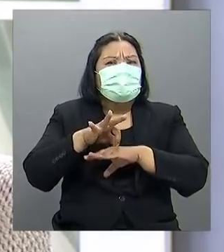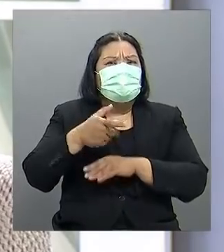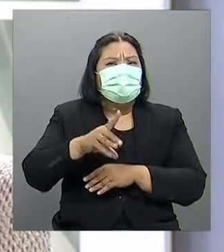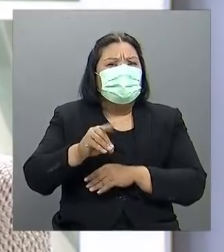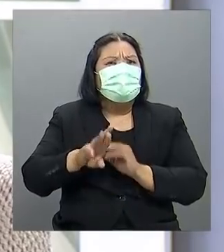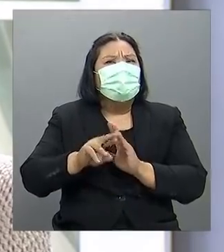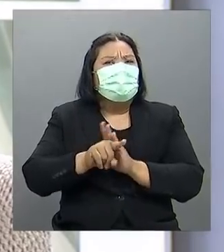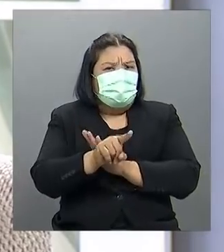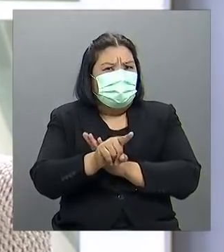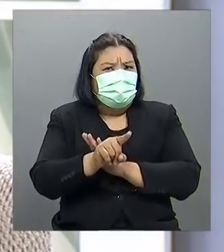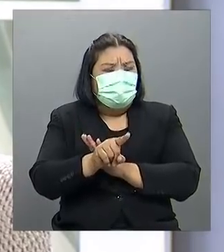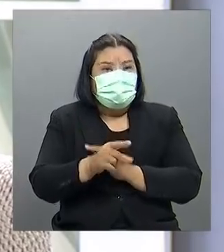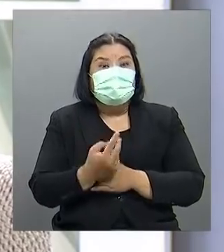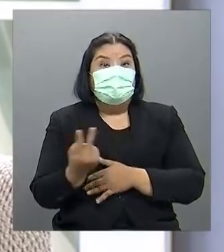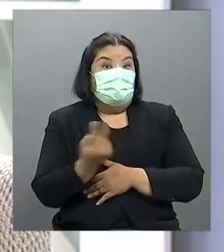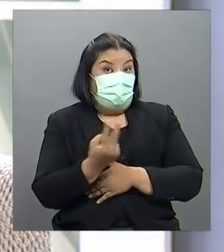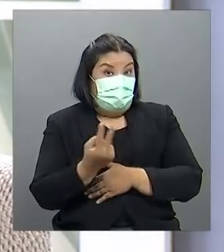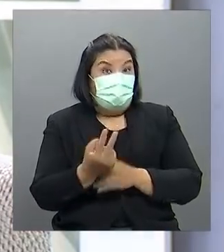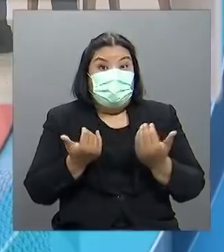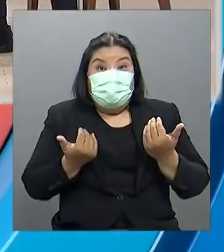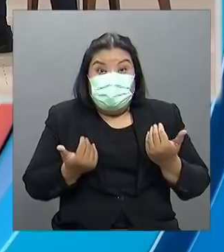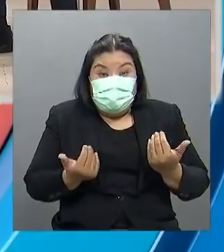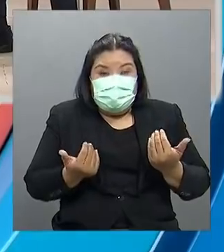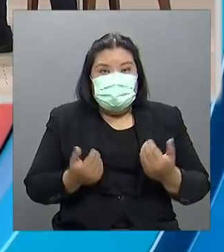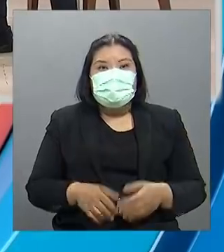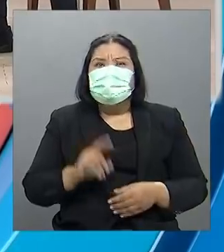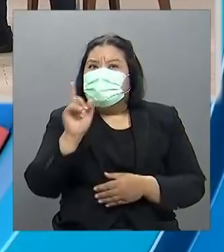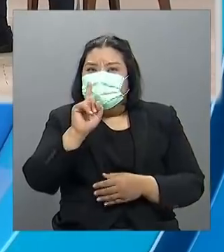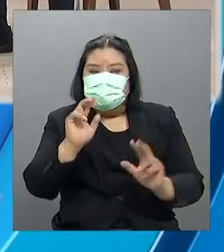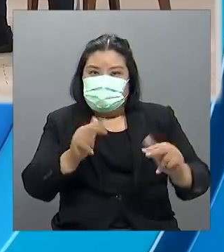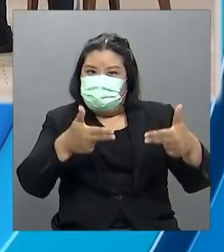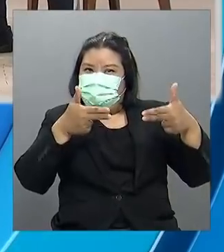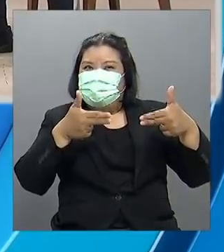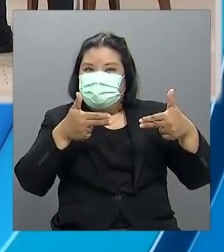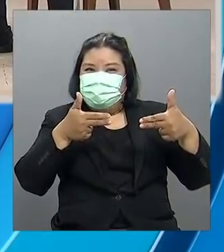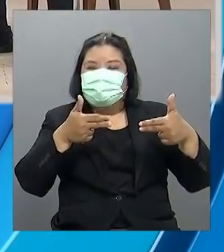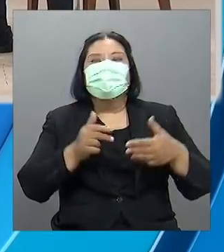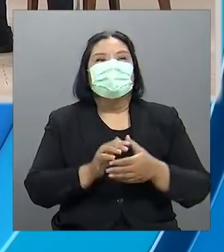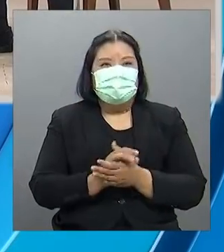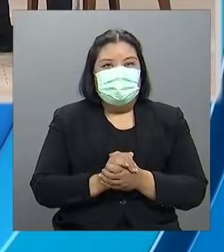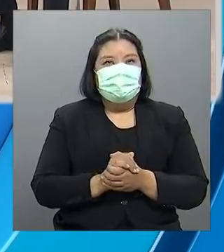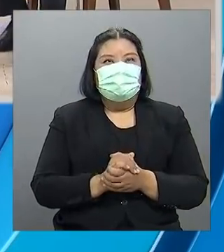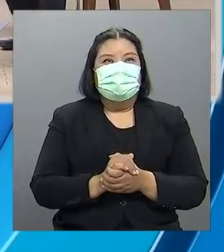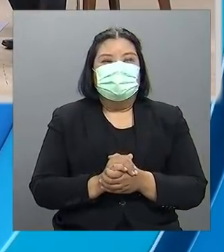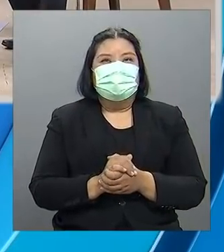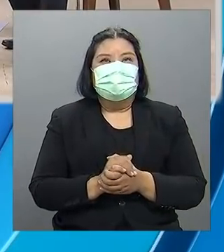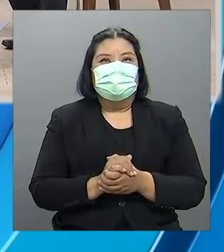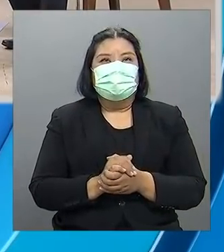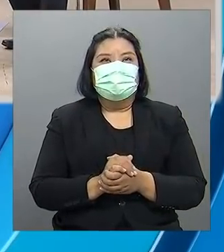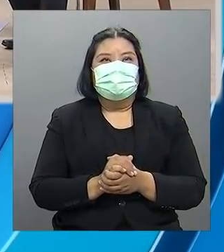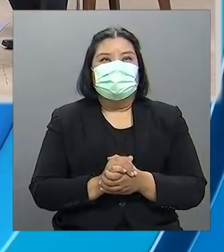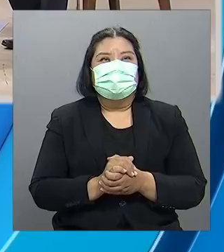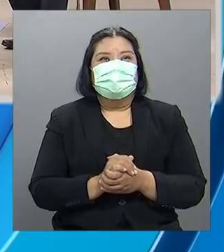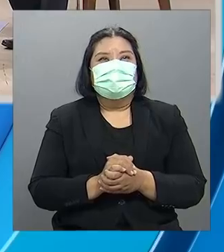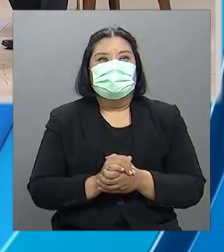Sharpener 2ท่านร่วมในรายการกับเราผ่านทางวิดีโอคอลนะครับสวัสดีครับทั้ง2ท่านครับ สวัสดีครับ สวัสดีครับ